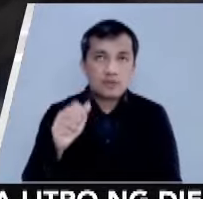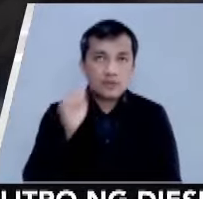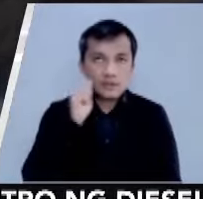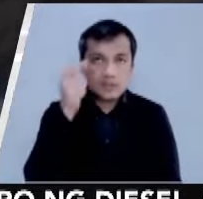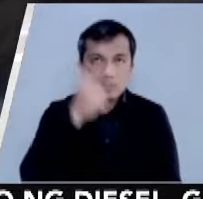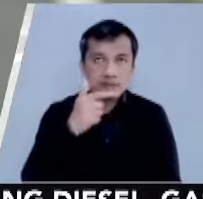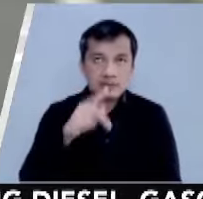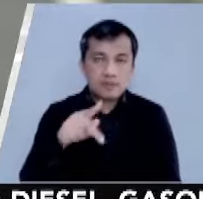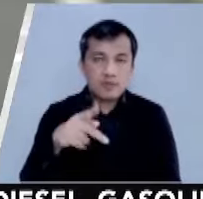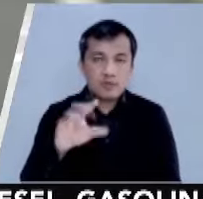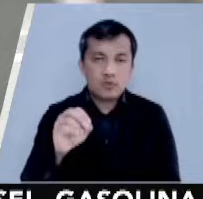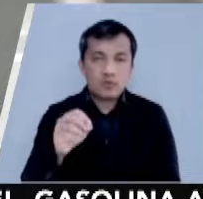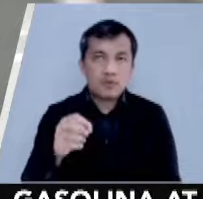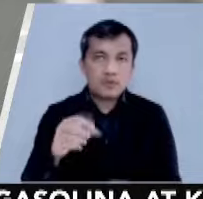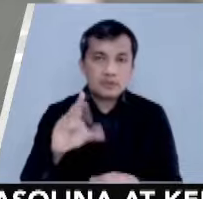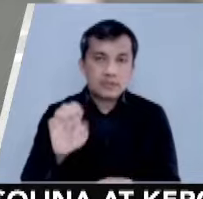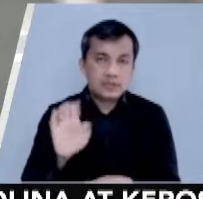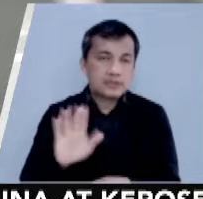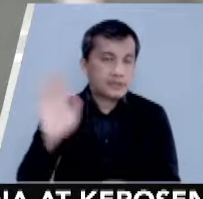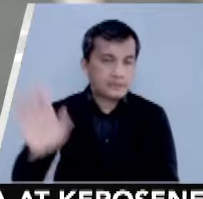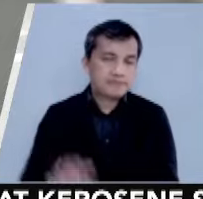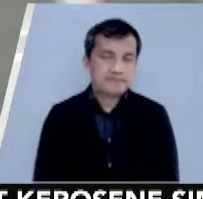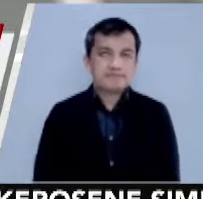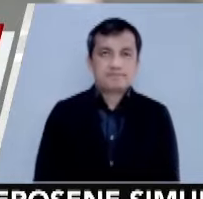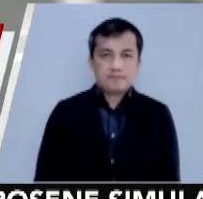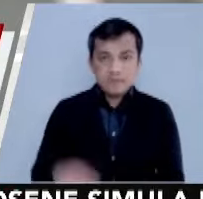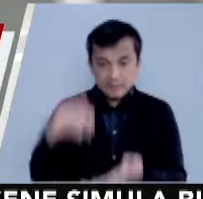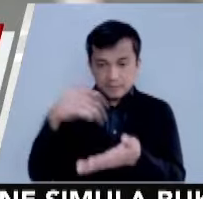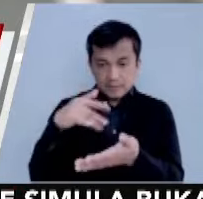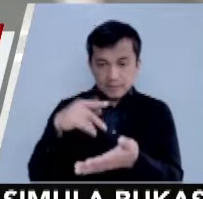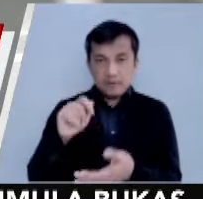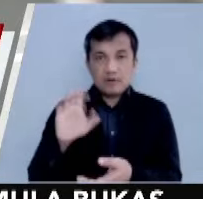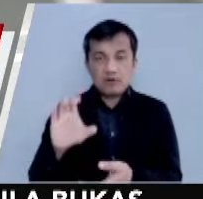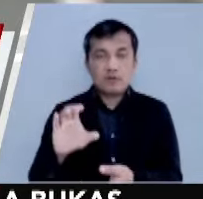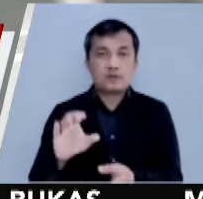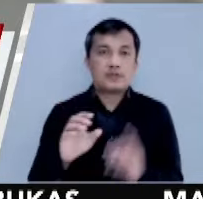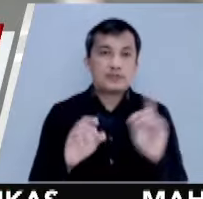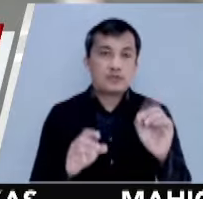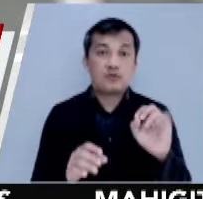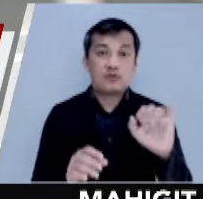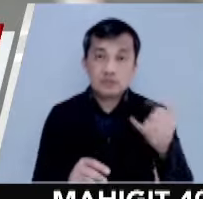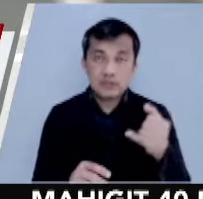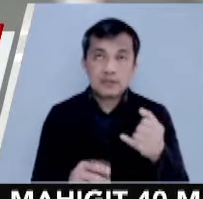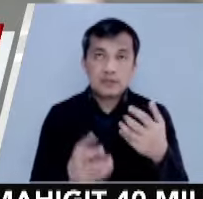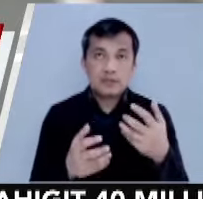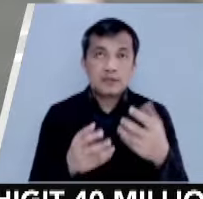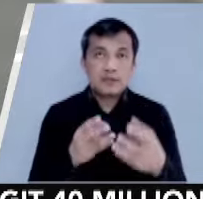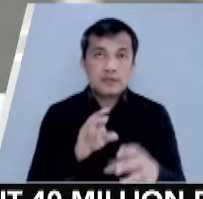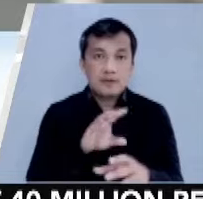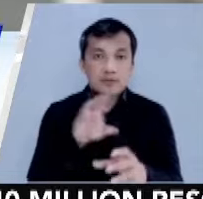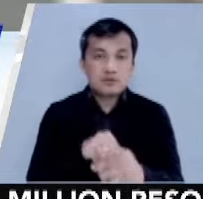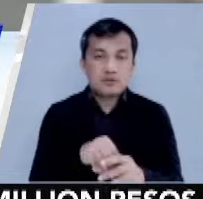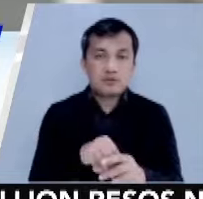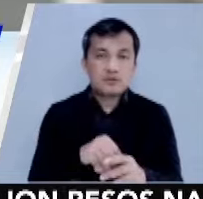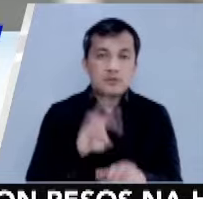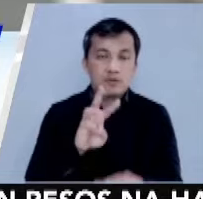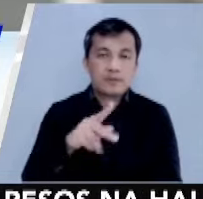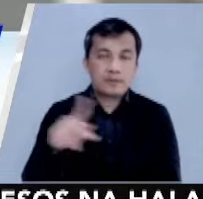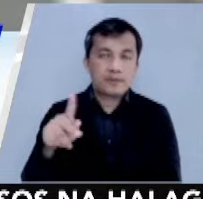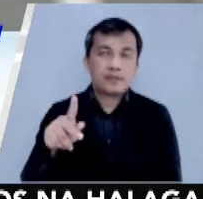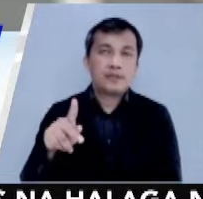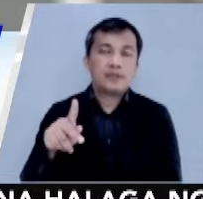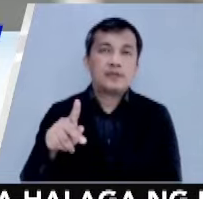kaso laban sa kanya. Pinag-aaralan na ng PAOK at ng Department of Justice kung pasok sa Witness Protection Program ang bagong